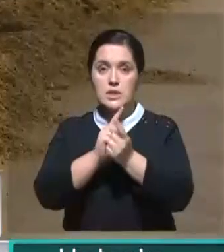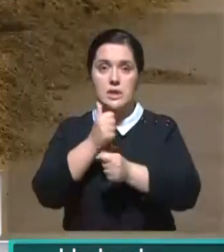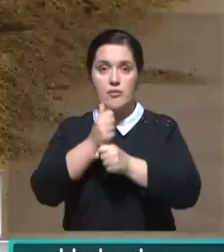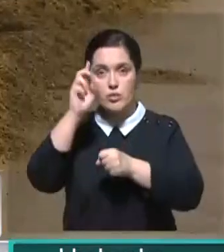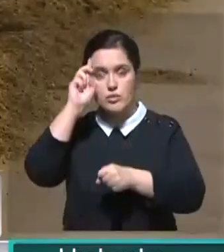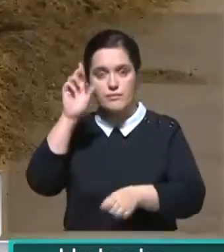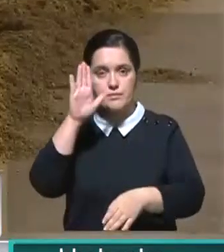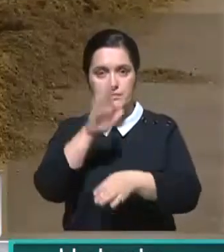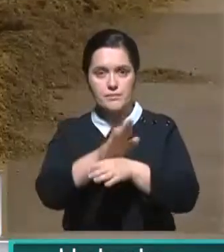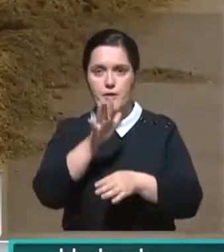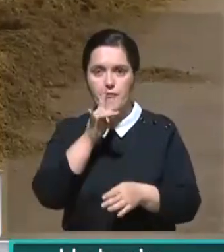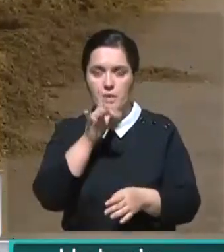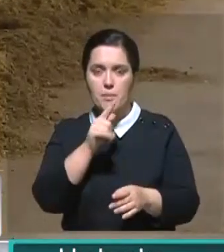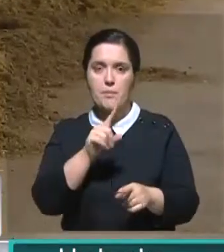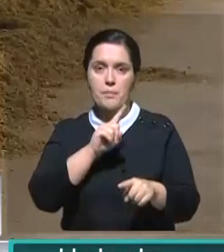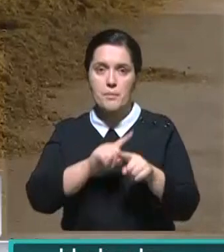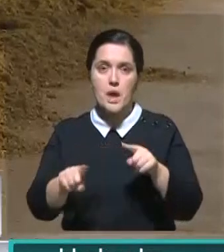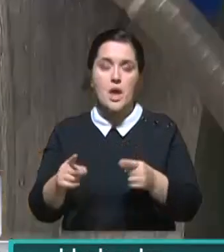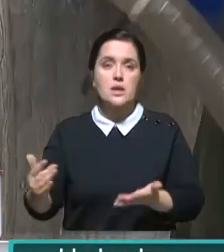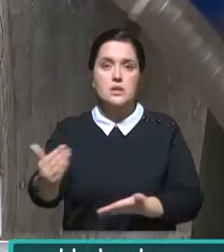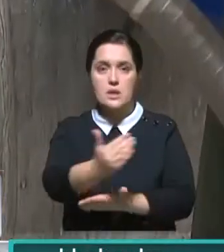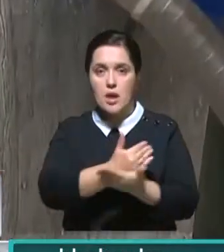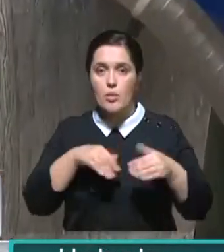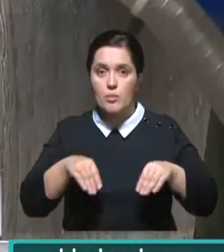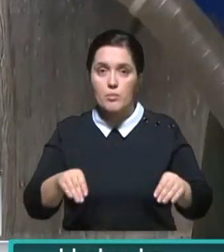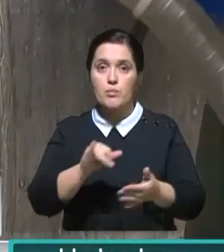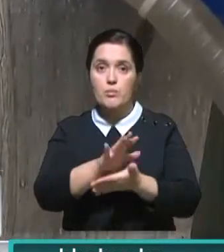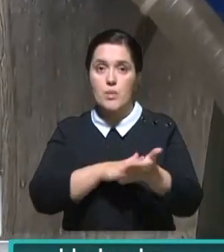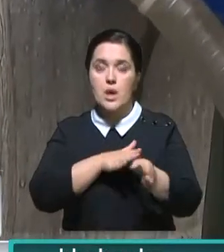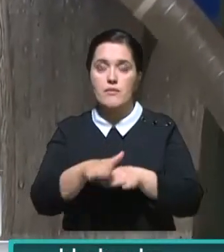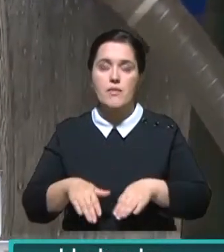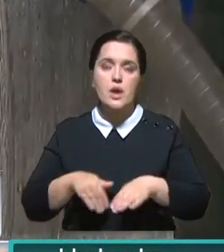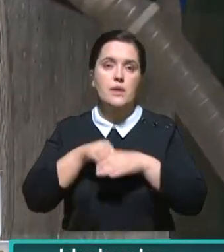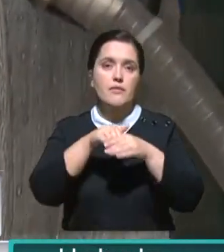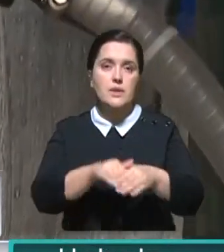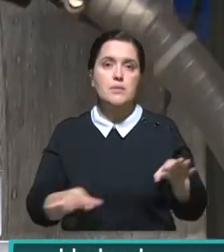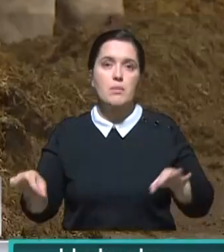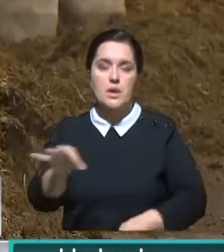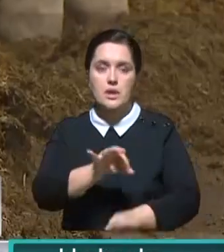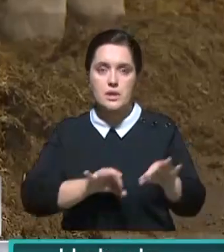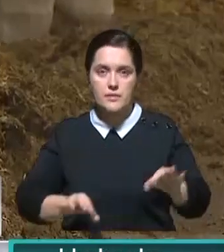государства поручил в установленные сроки завершить уборочную кампанию и продолжить реализацию инвестпроектов.